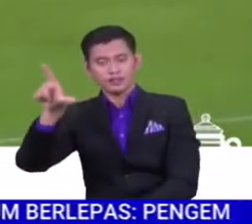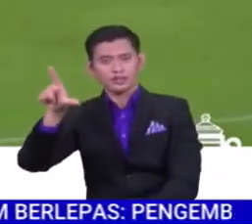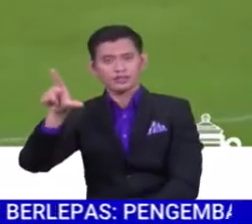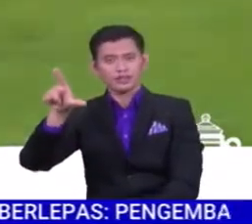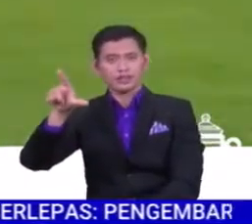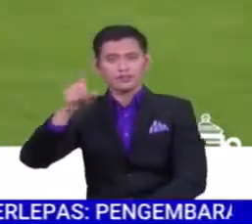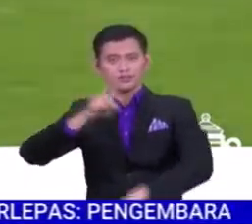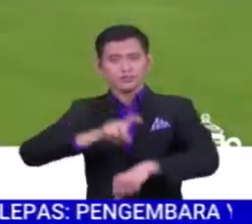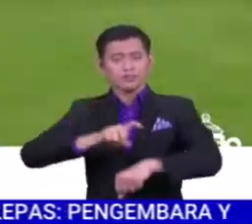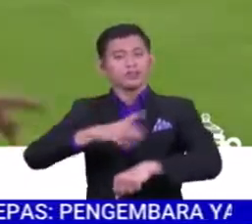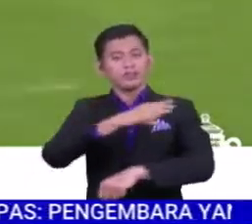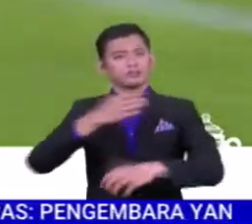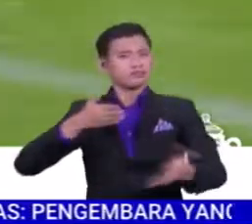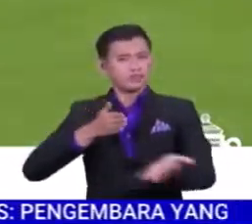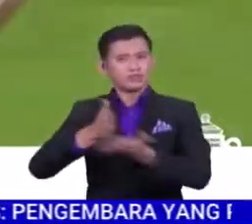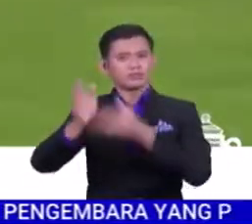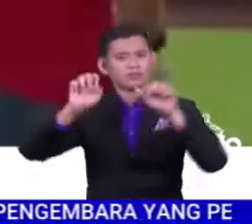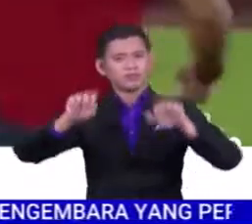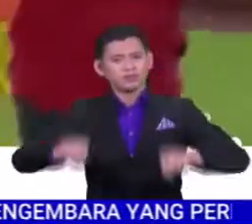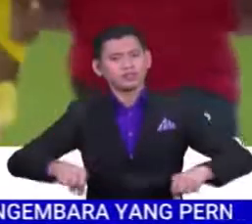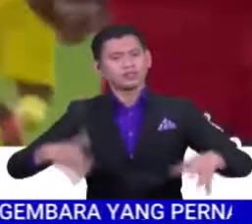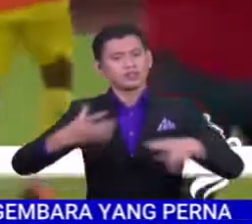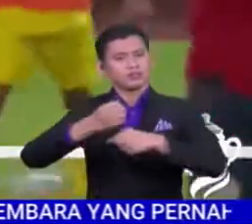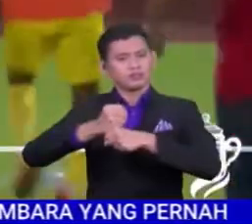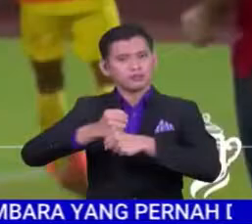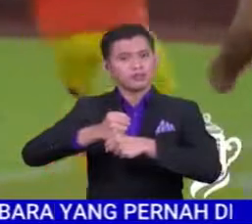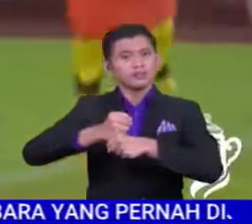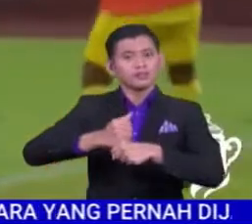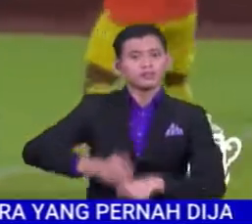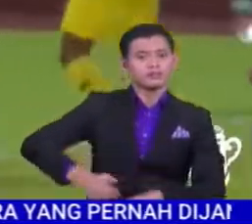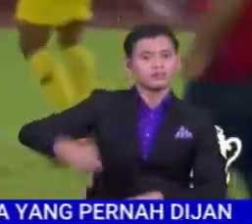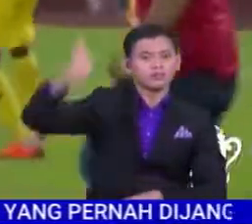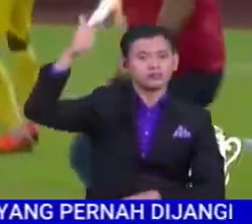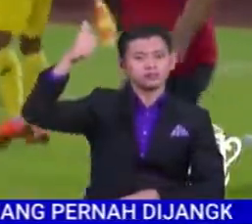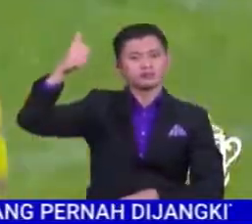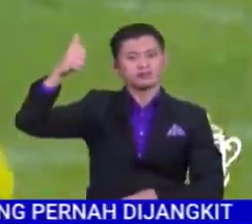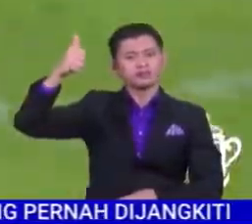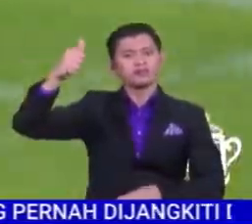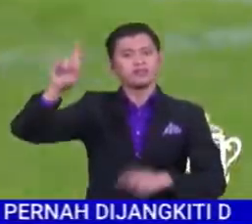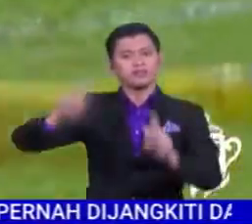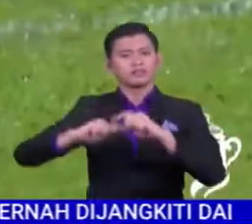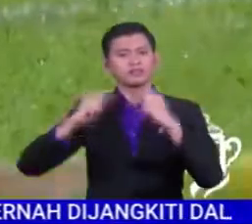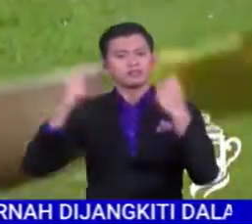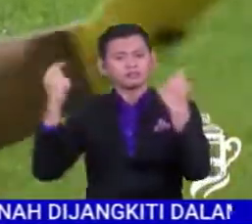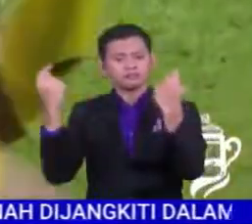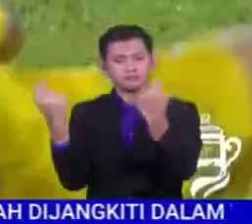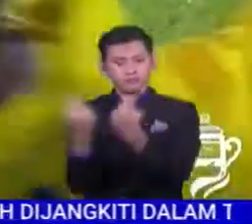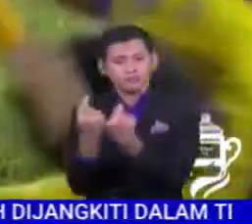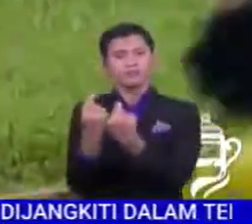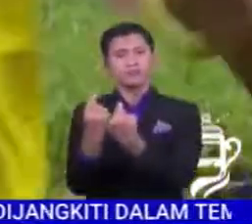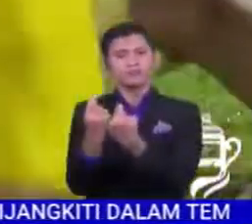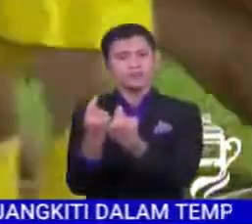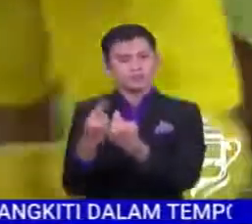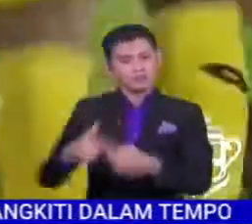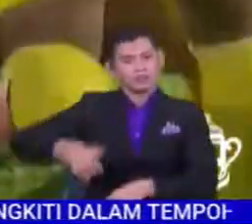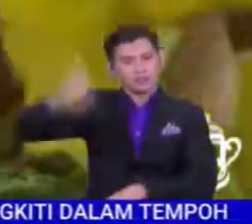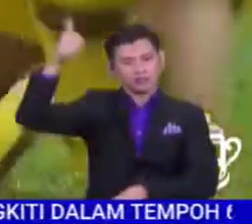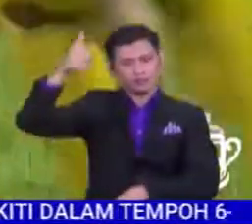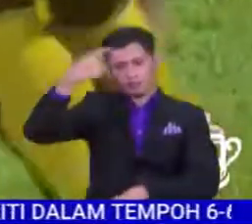masa kecederaan sekaligus mengesahkan kemarahan skuad Singa Utara itu ke pusingan kedua.